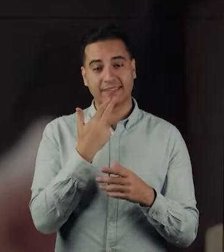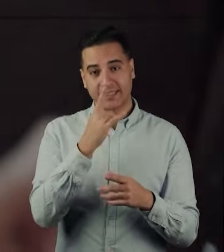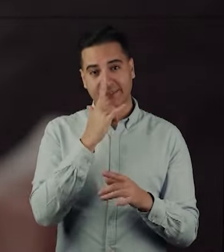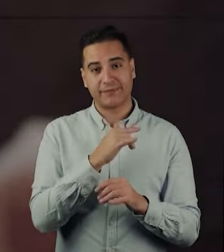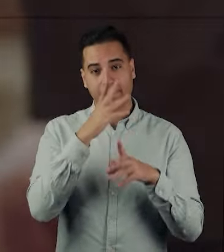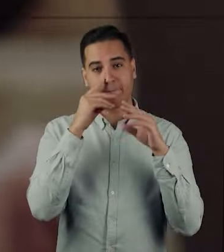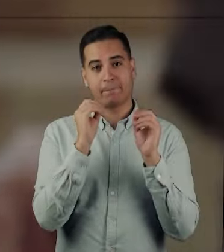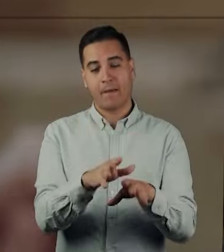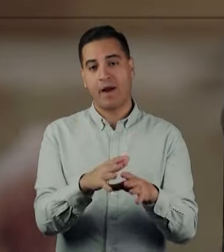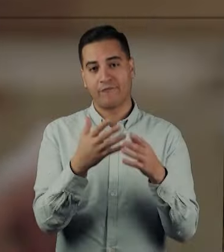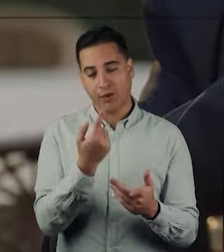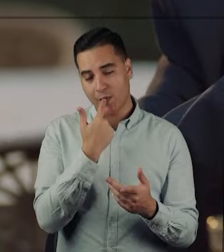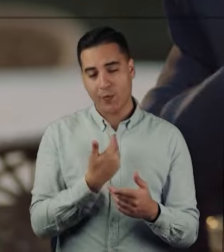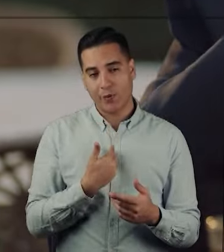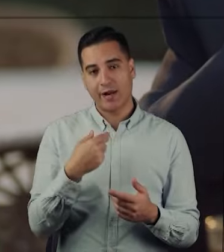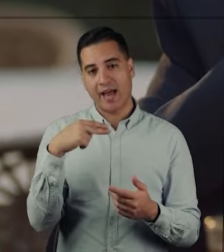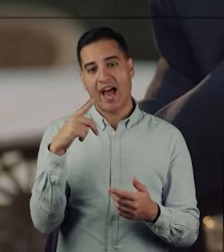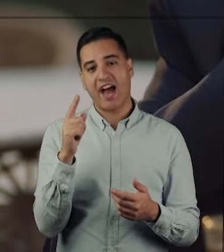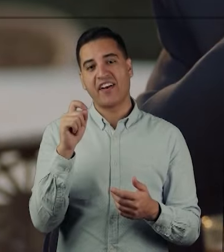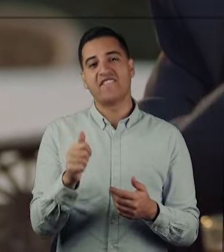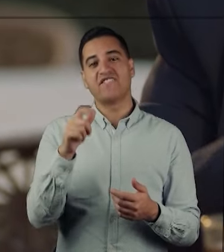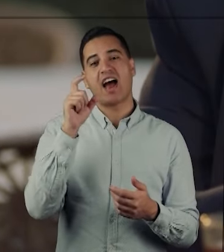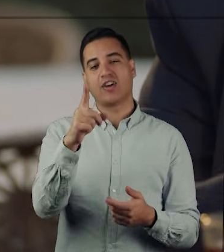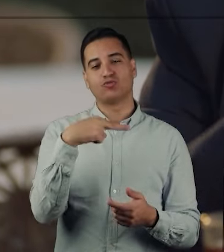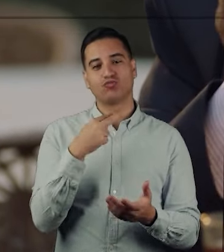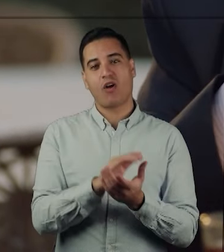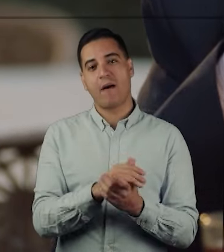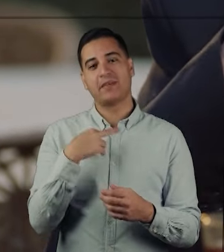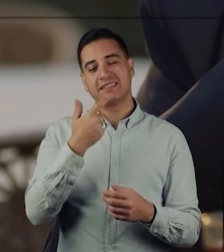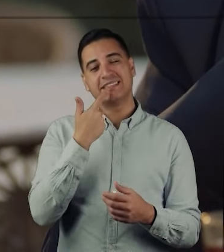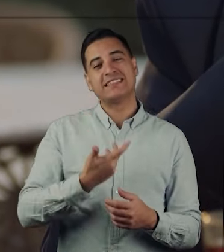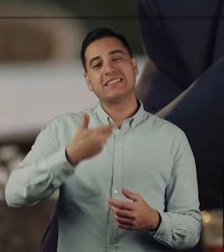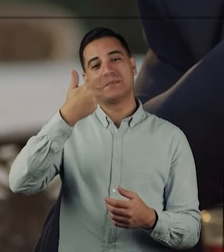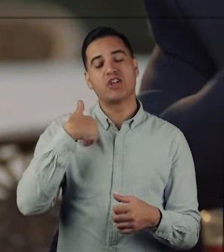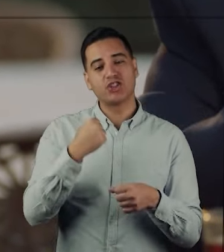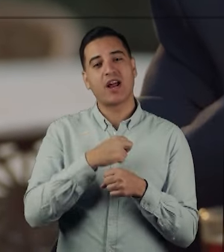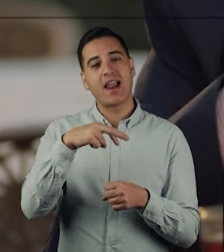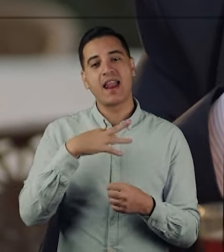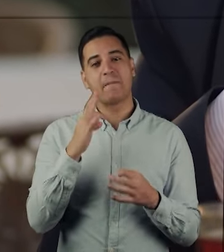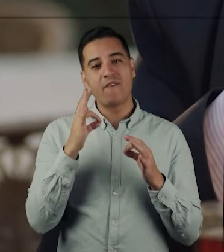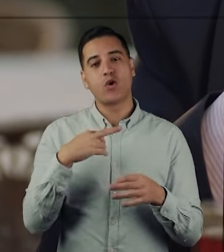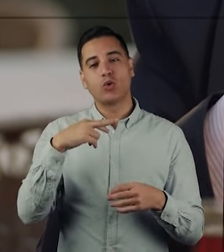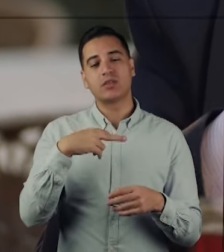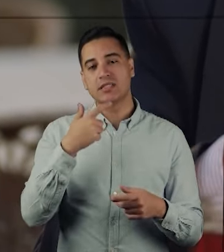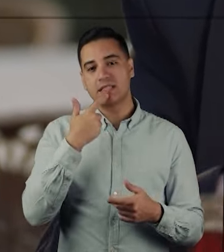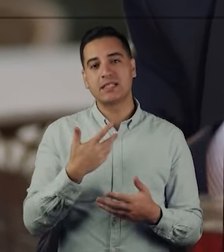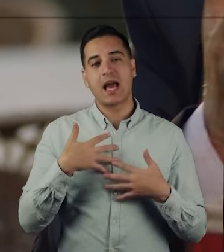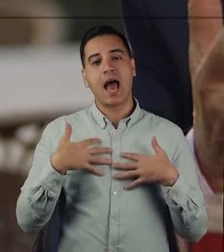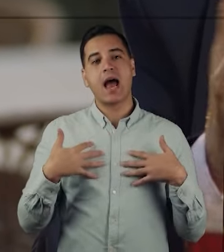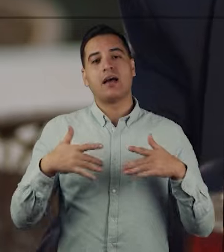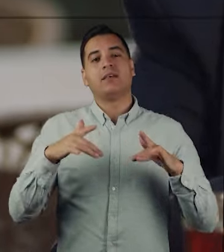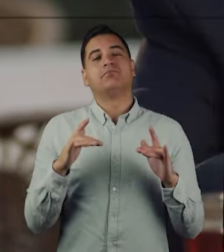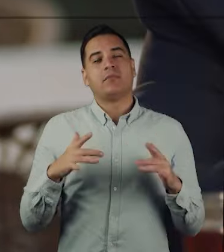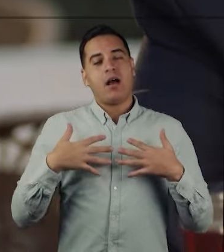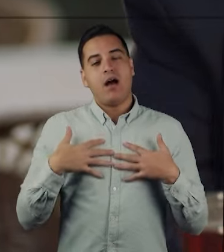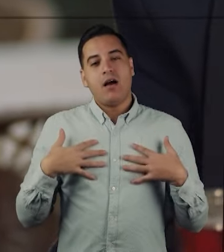عندي ماشي. اللي اقول لي يا عرفان، انا ليه بنشتغل واحنا في السن ده؟ المفروض اللي في سننا يقعد يستمتع